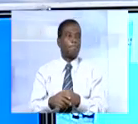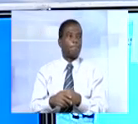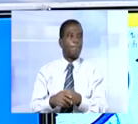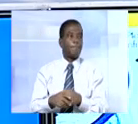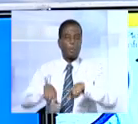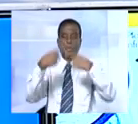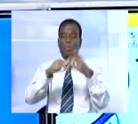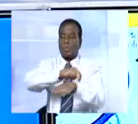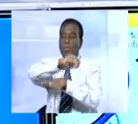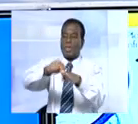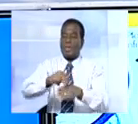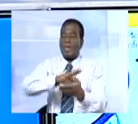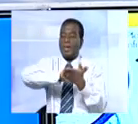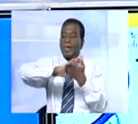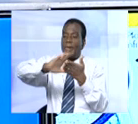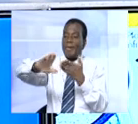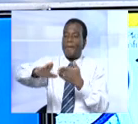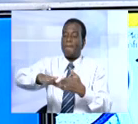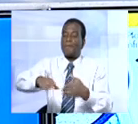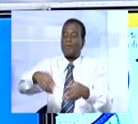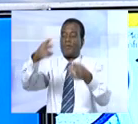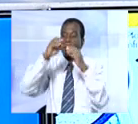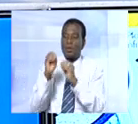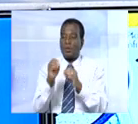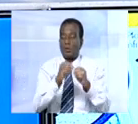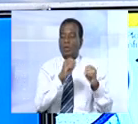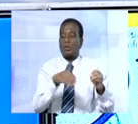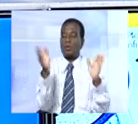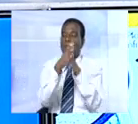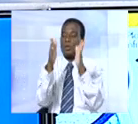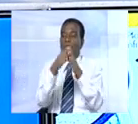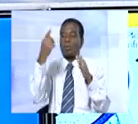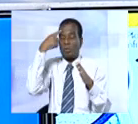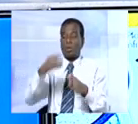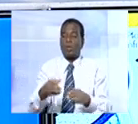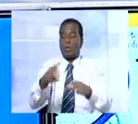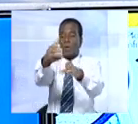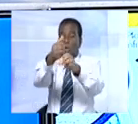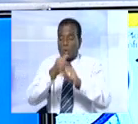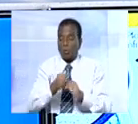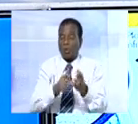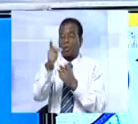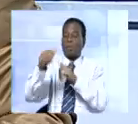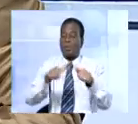L'Agence nationale de salubrité urbaine ANASU vient d'organiser un atelier pour se doter d'un plan